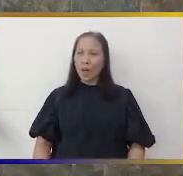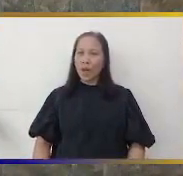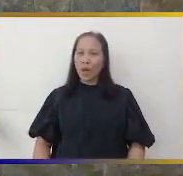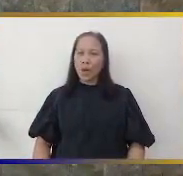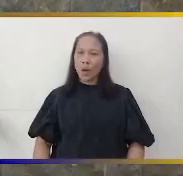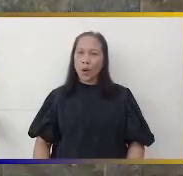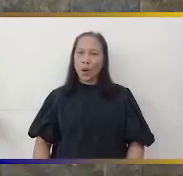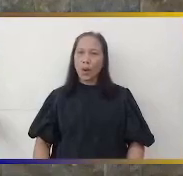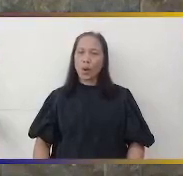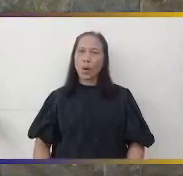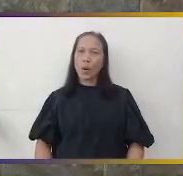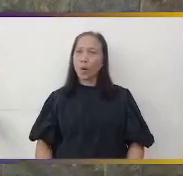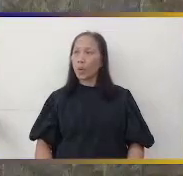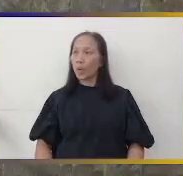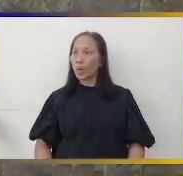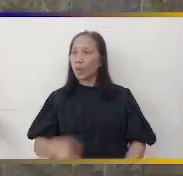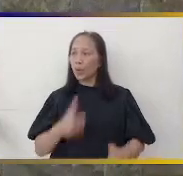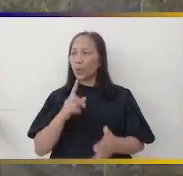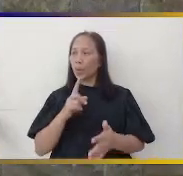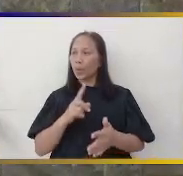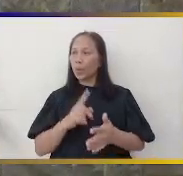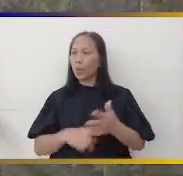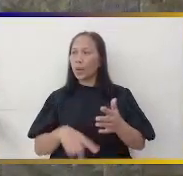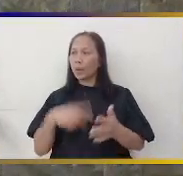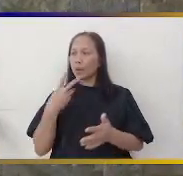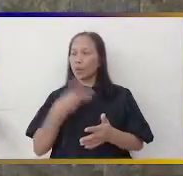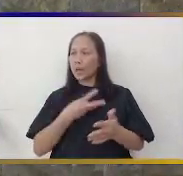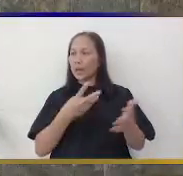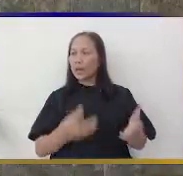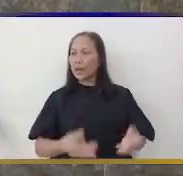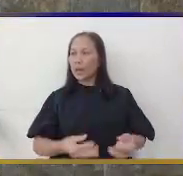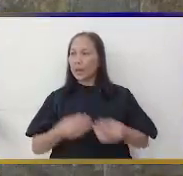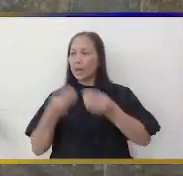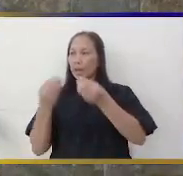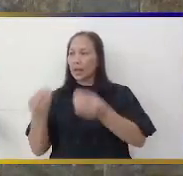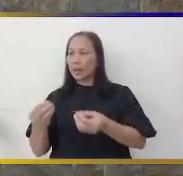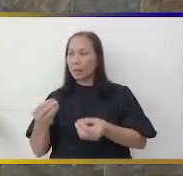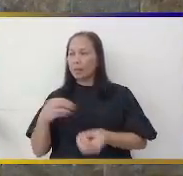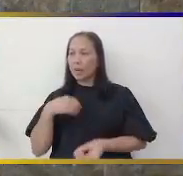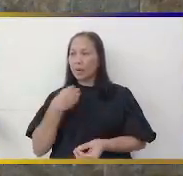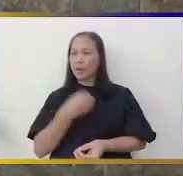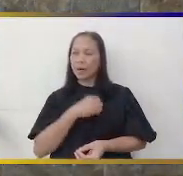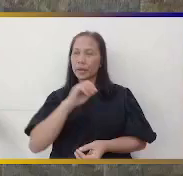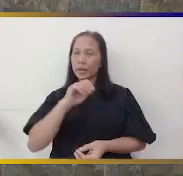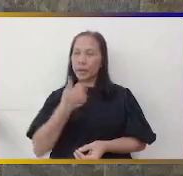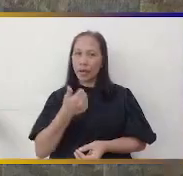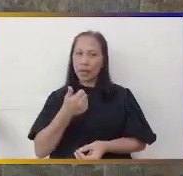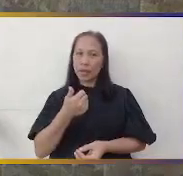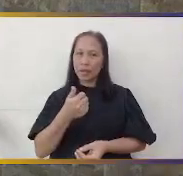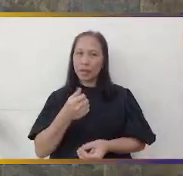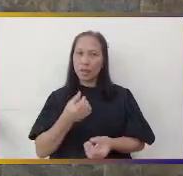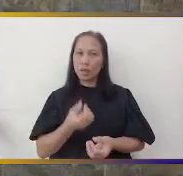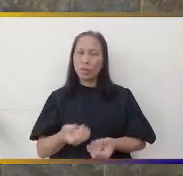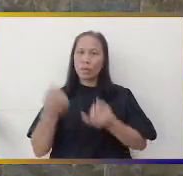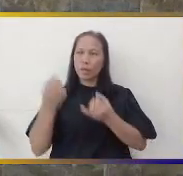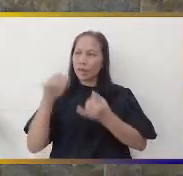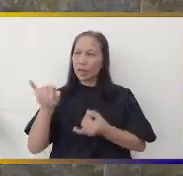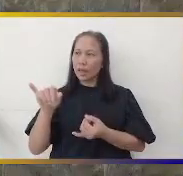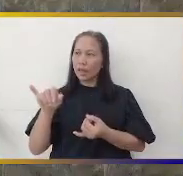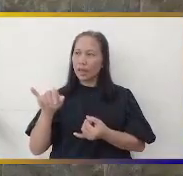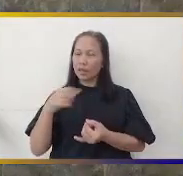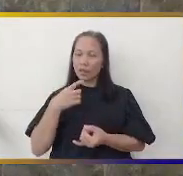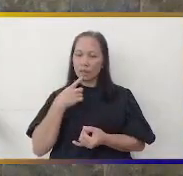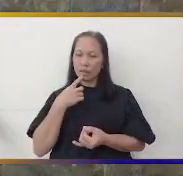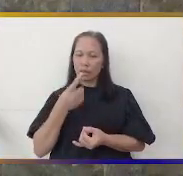mga kapatid hindi tang tayo naglalagay Hindi yan iniisip natin na para tayong naglalagay lamang sa sigurado ba tayo na